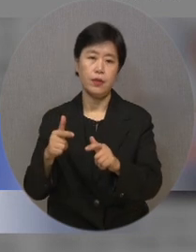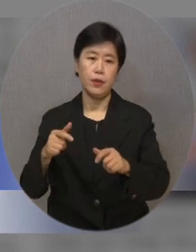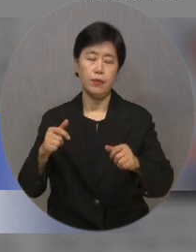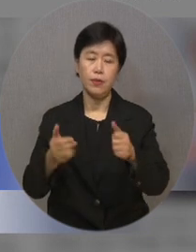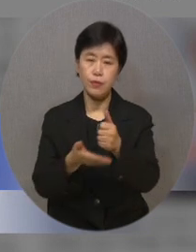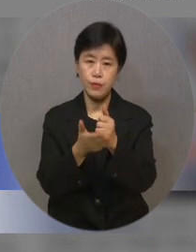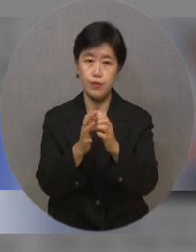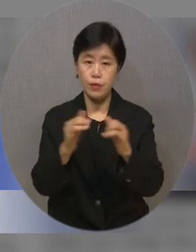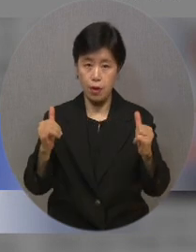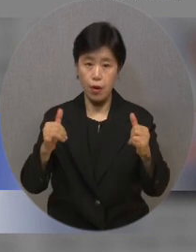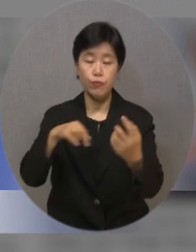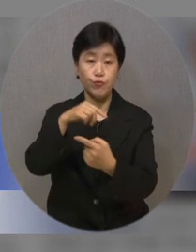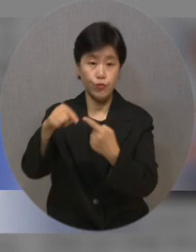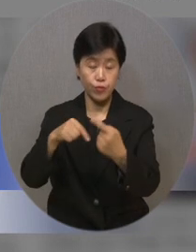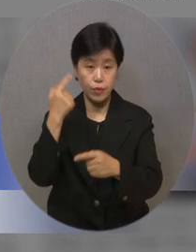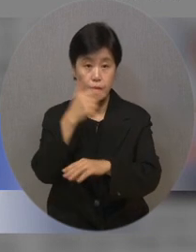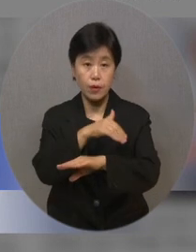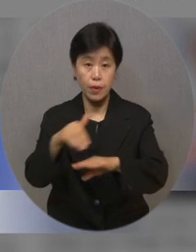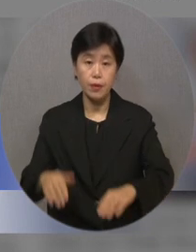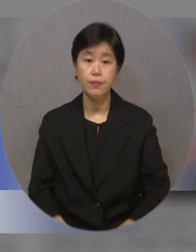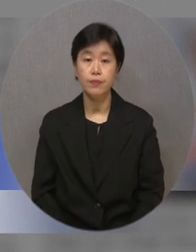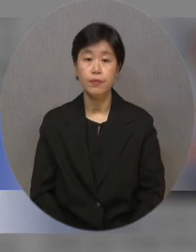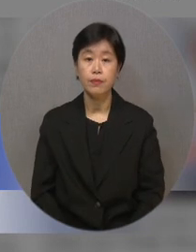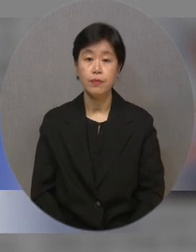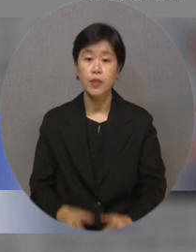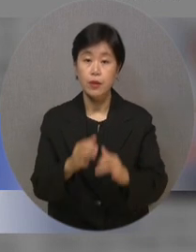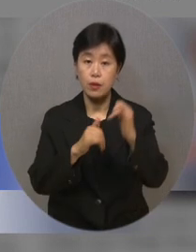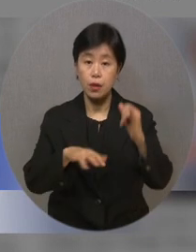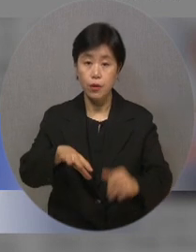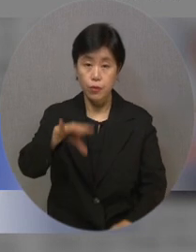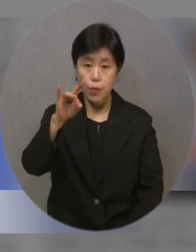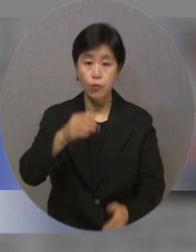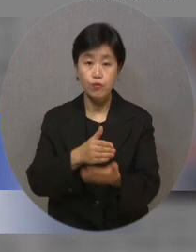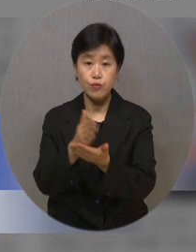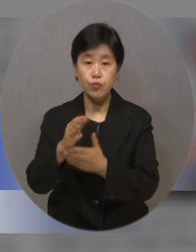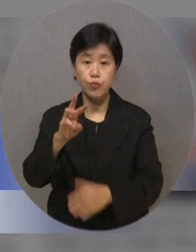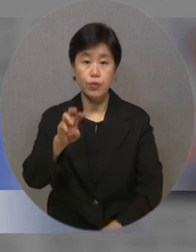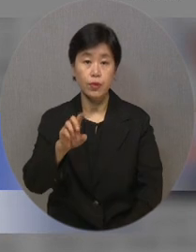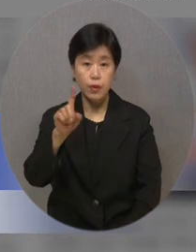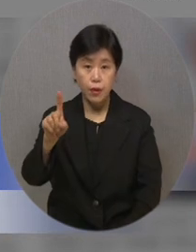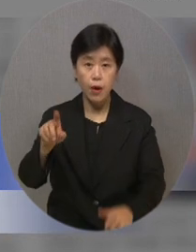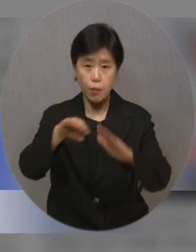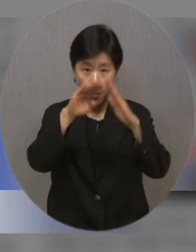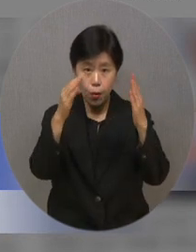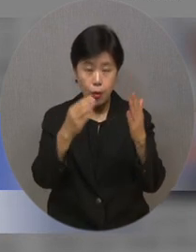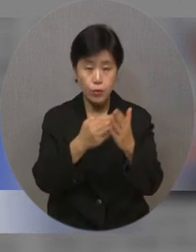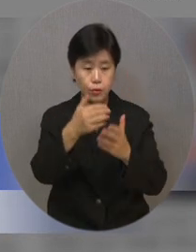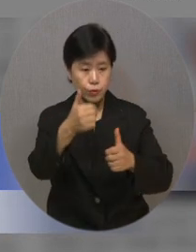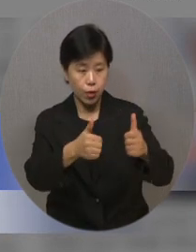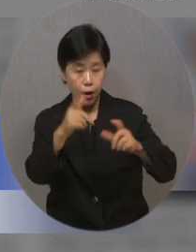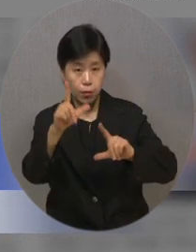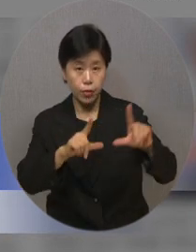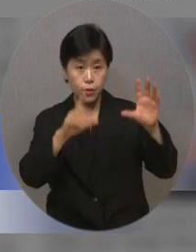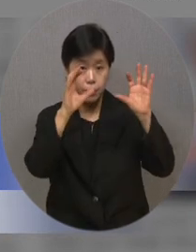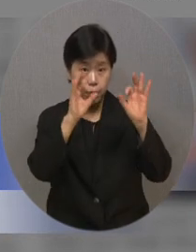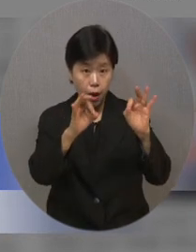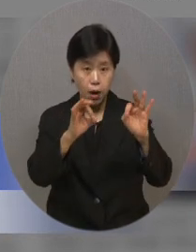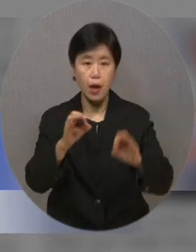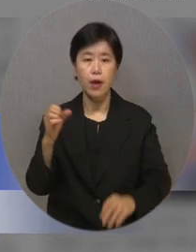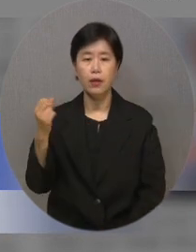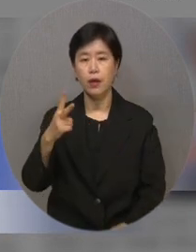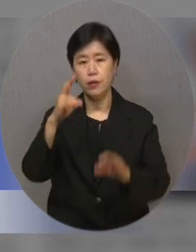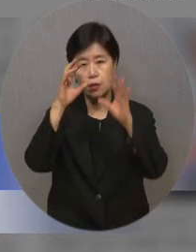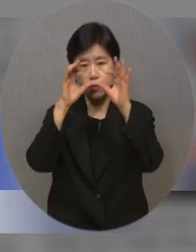운영합니다 아울러 전국 장애인 체전 최초로 31개 전체 종목을 인터넷 TV 중개하고 VOD 다시 보기